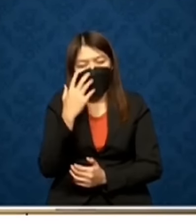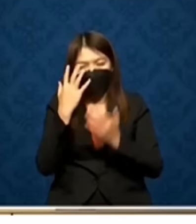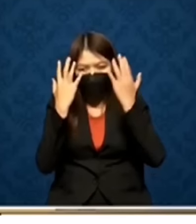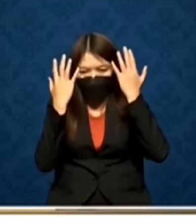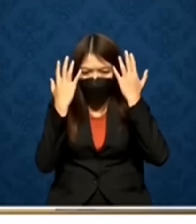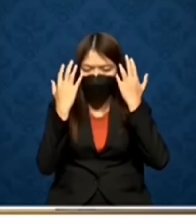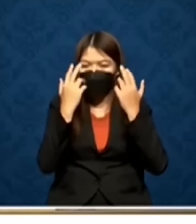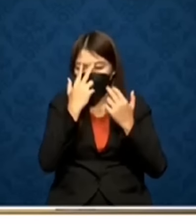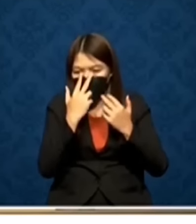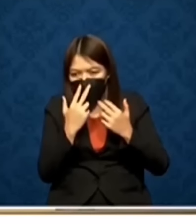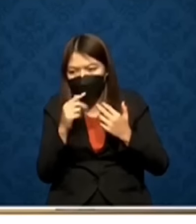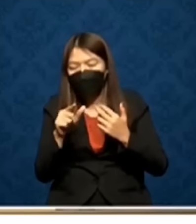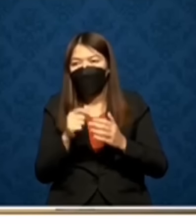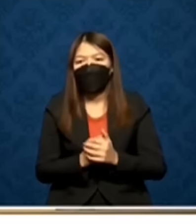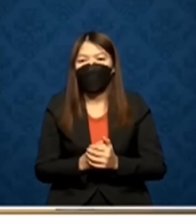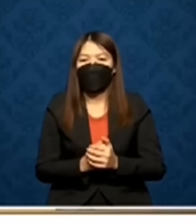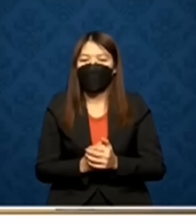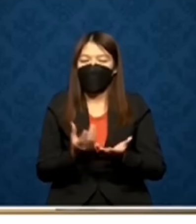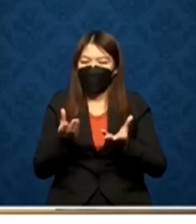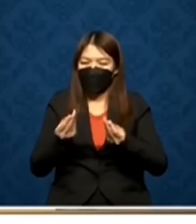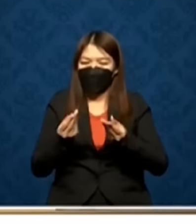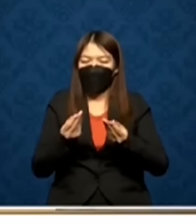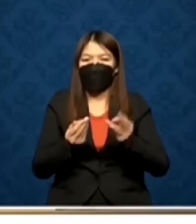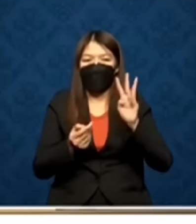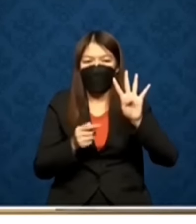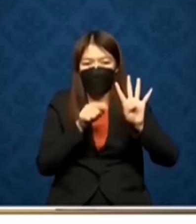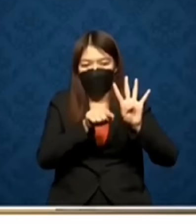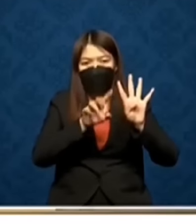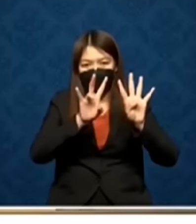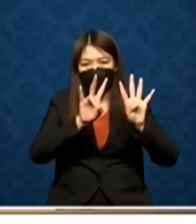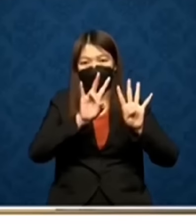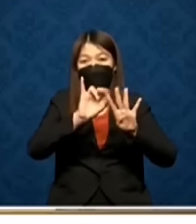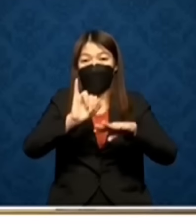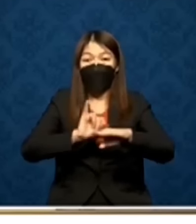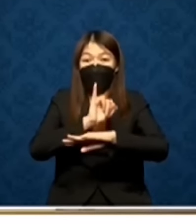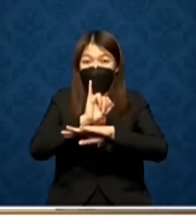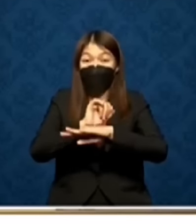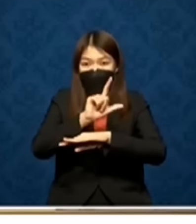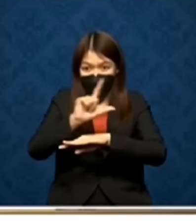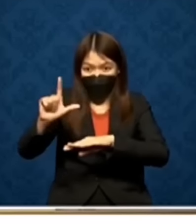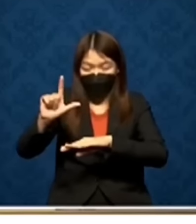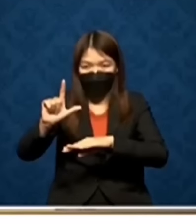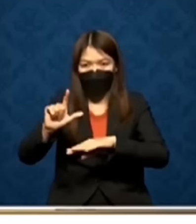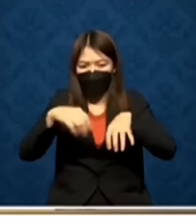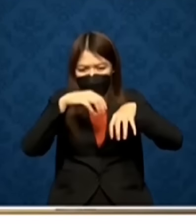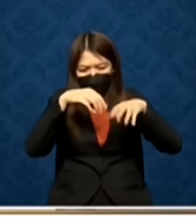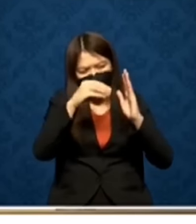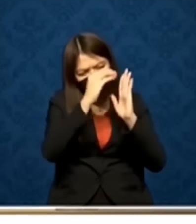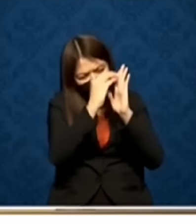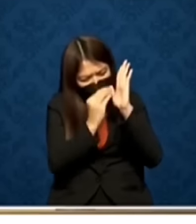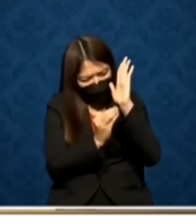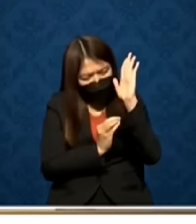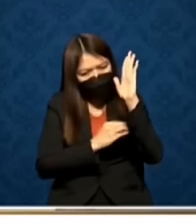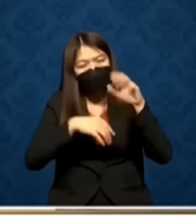ว่ามีที่ดิน 4.7 ล้านไร่ของอุทยานทั่วประเทศ260ป่าอุทยานทั่วประเ